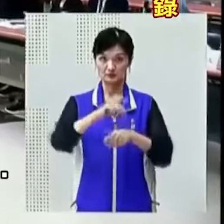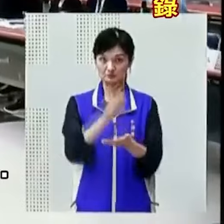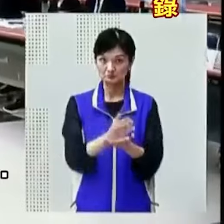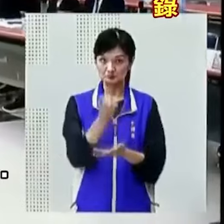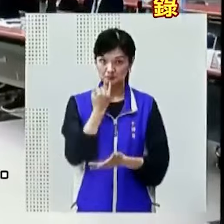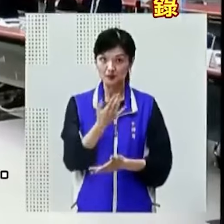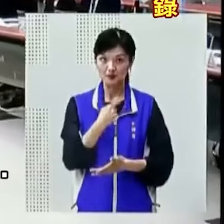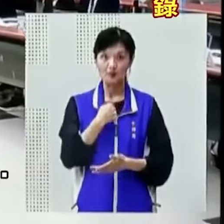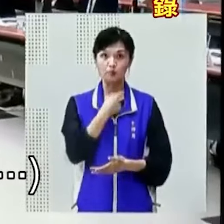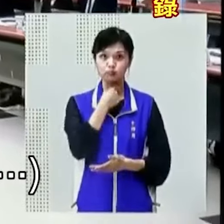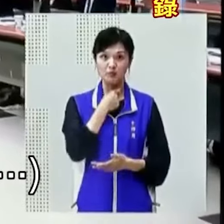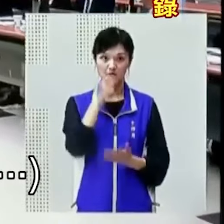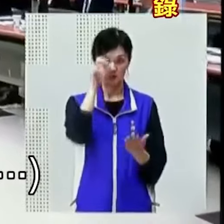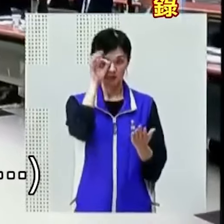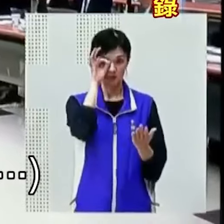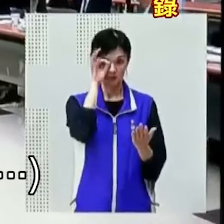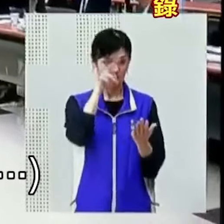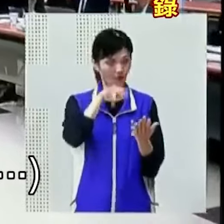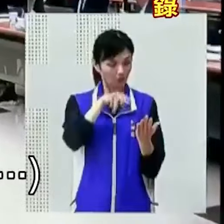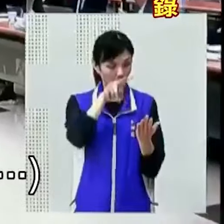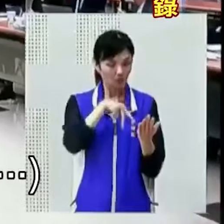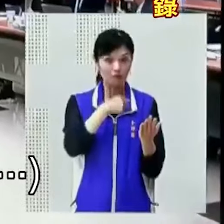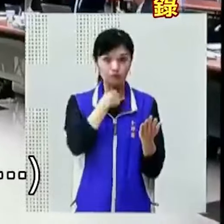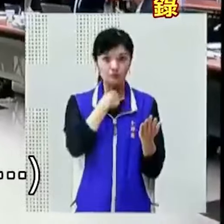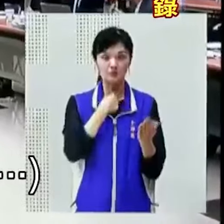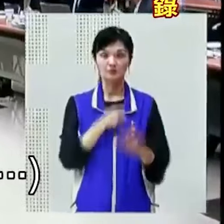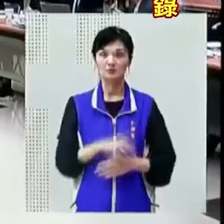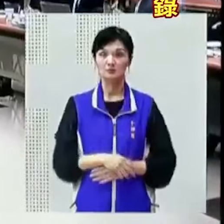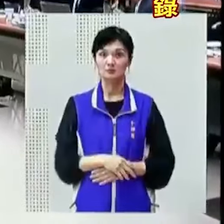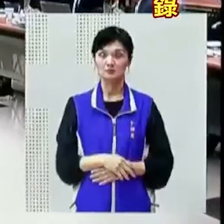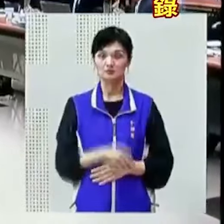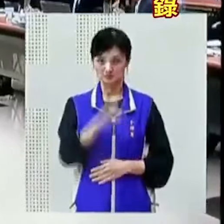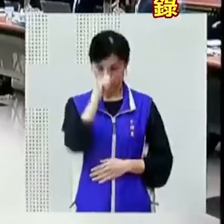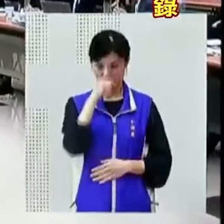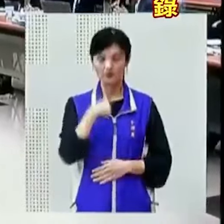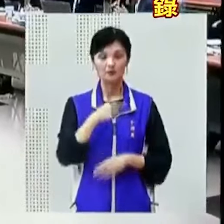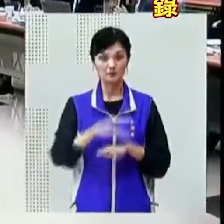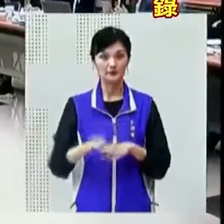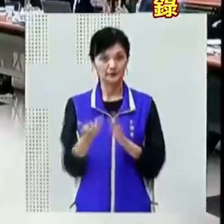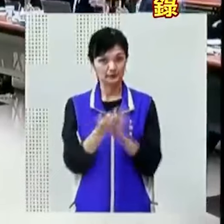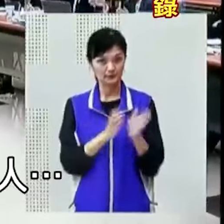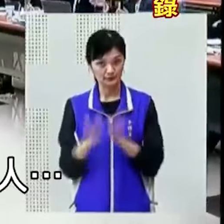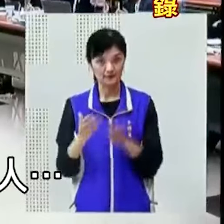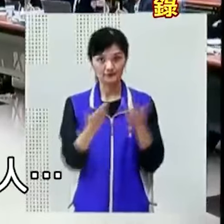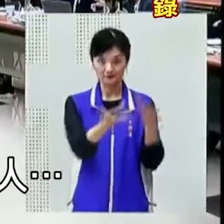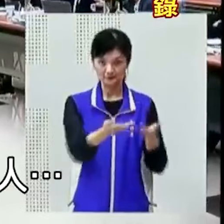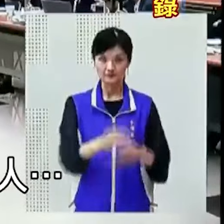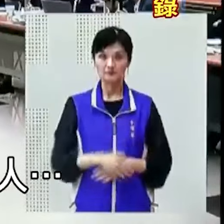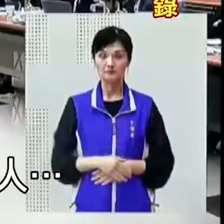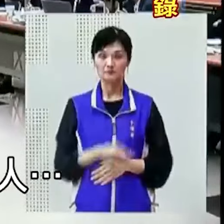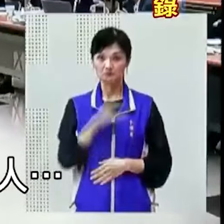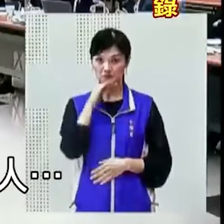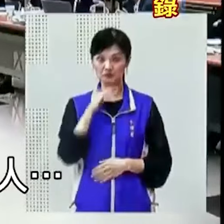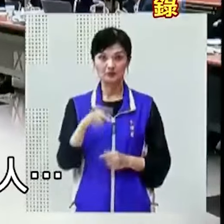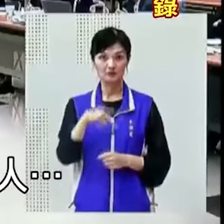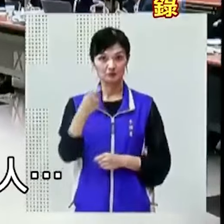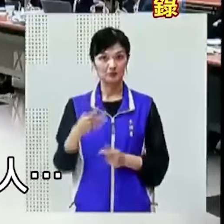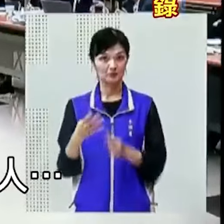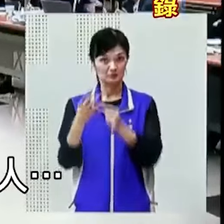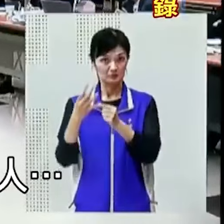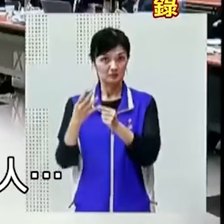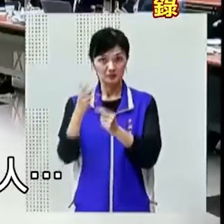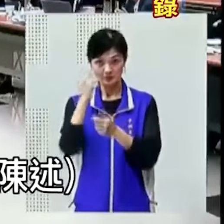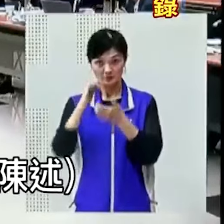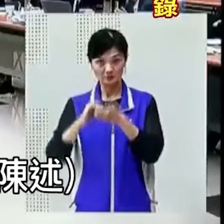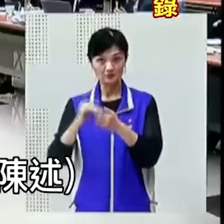为我们要看啊。 是我们同时准备给鉴诉给那个， 那是不是请下一位这